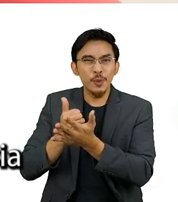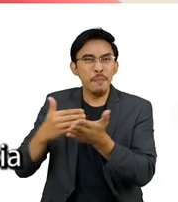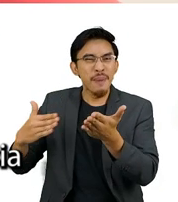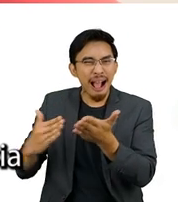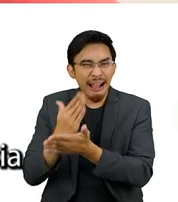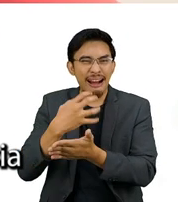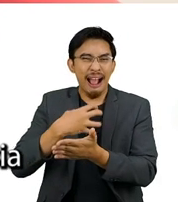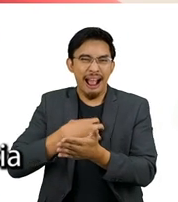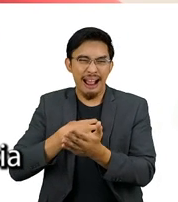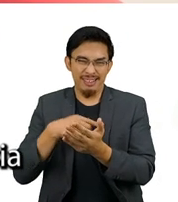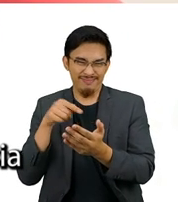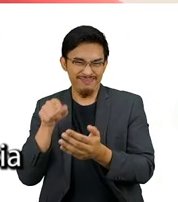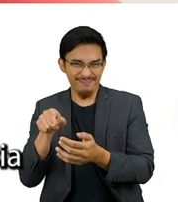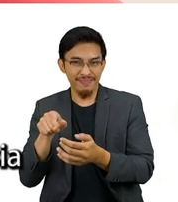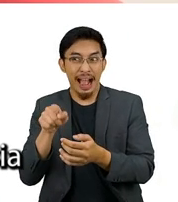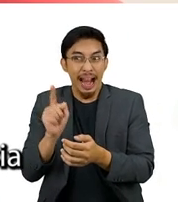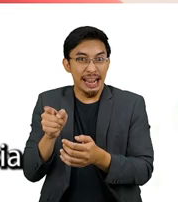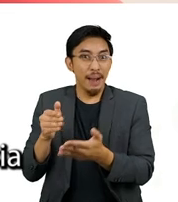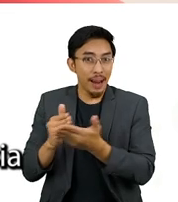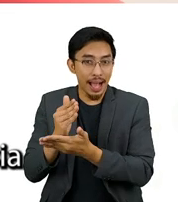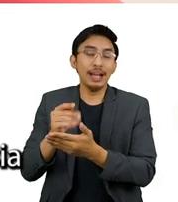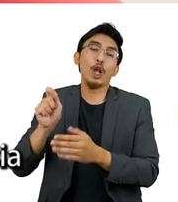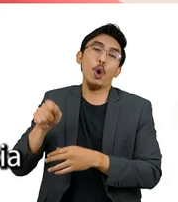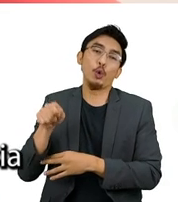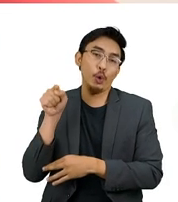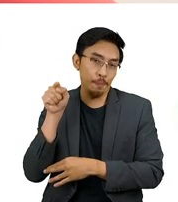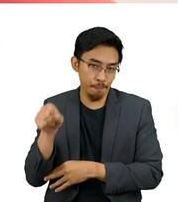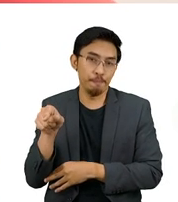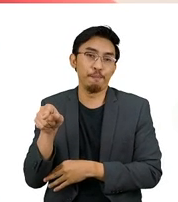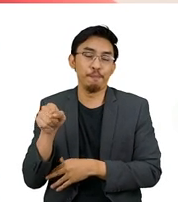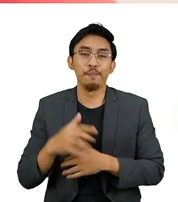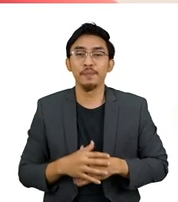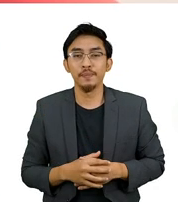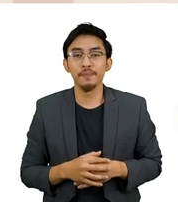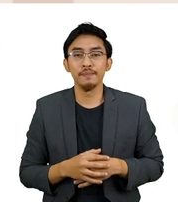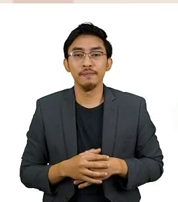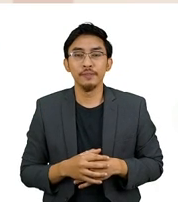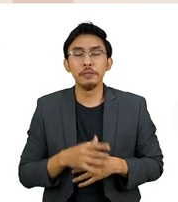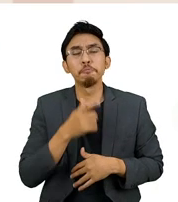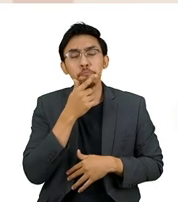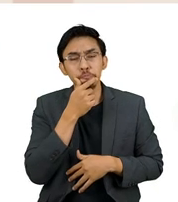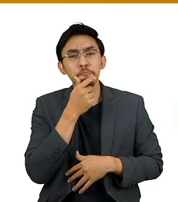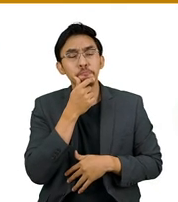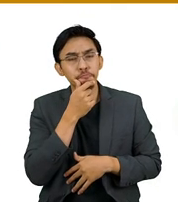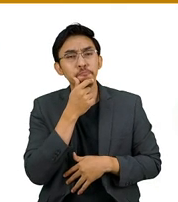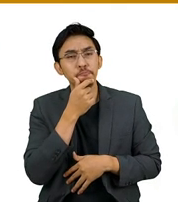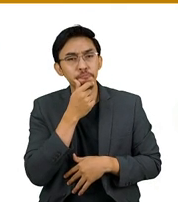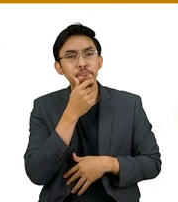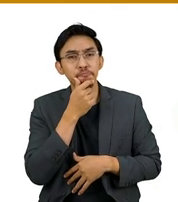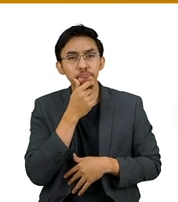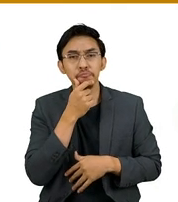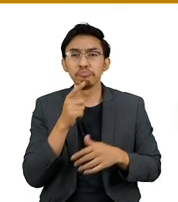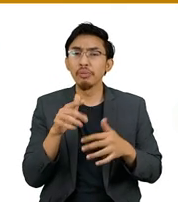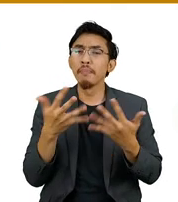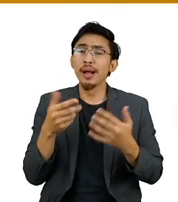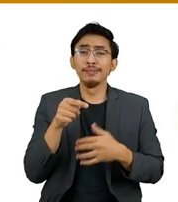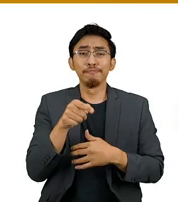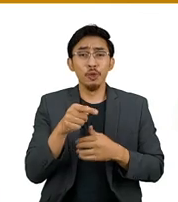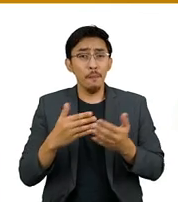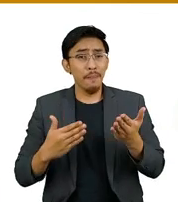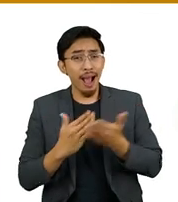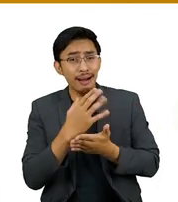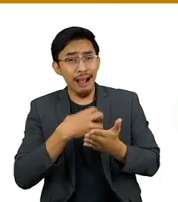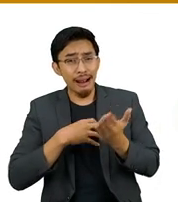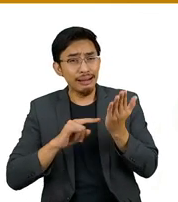kecuali memang ada ajaran hat digital atau hak asasi manusia hmm jadi apa saja